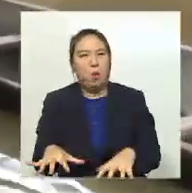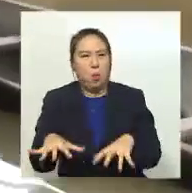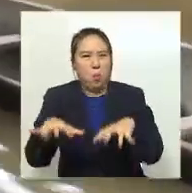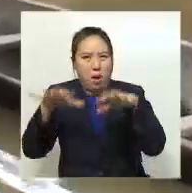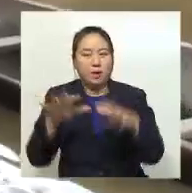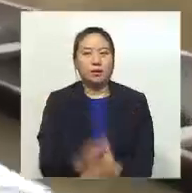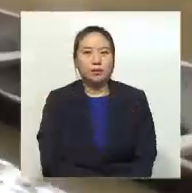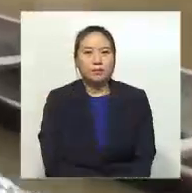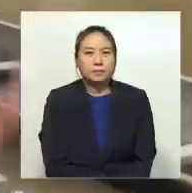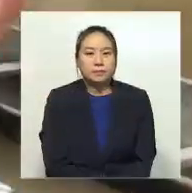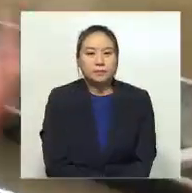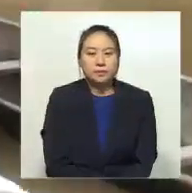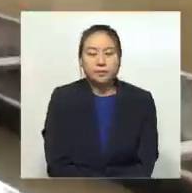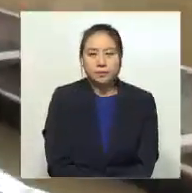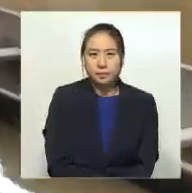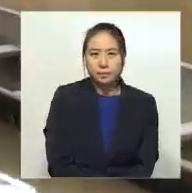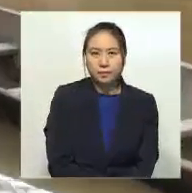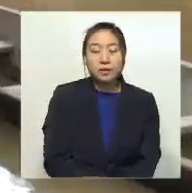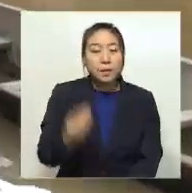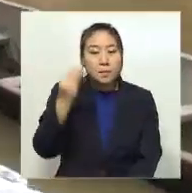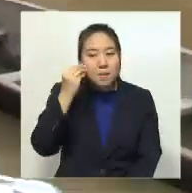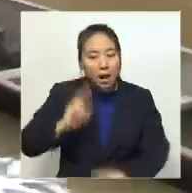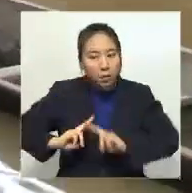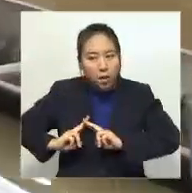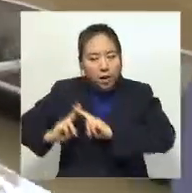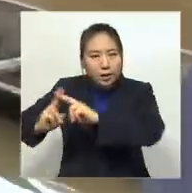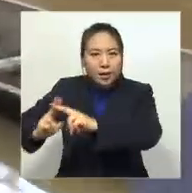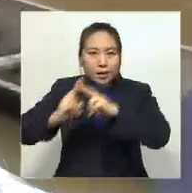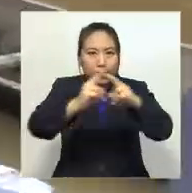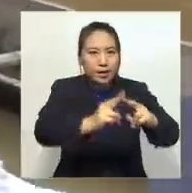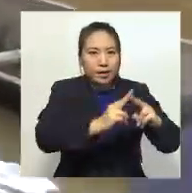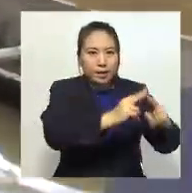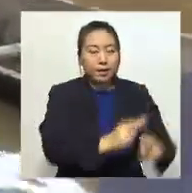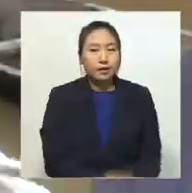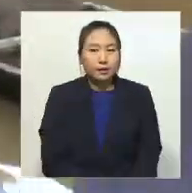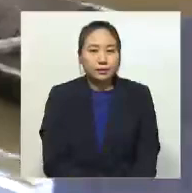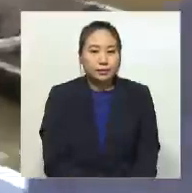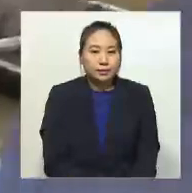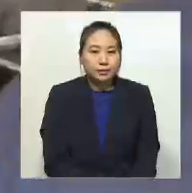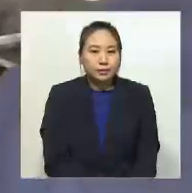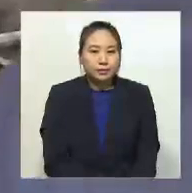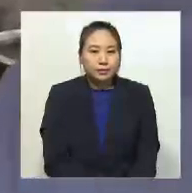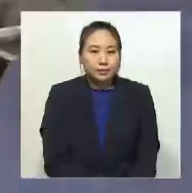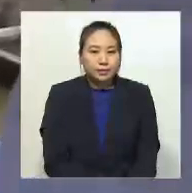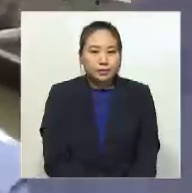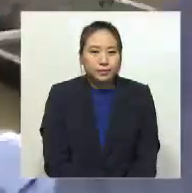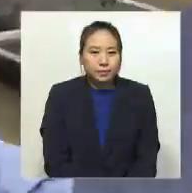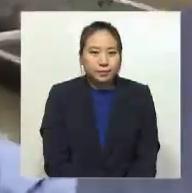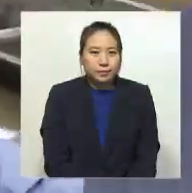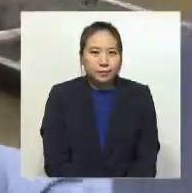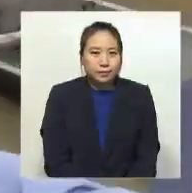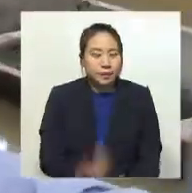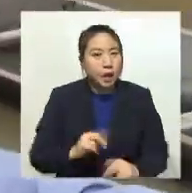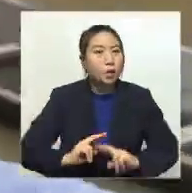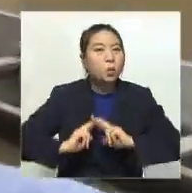เราไว้ที่ไหน ครับก็ไม่มีครับอยู่บ้านใครบ้านมันนะครับ เรื่องการกินตอนนี้เราแบ่ง ก็ช่วยตัวเ